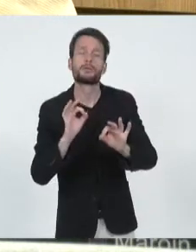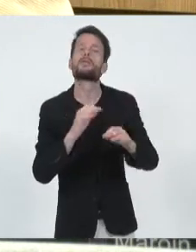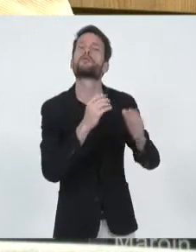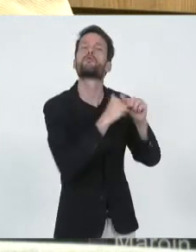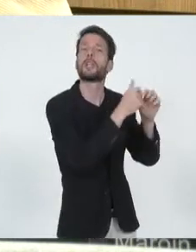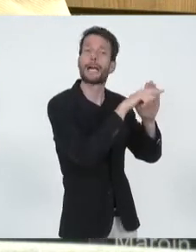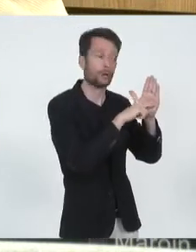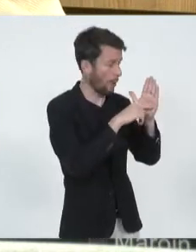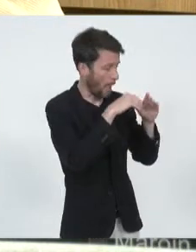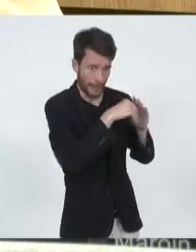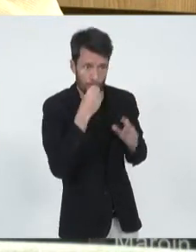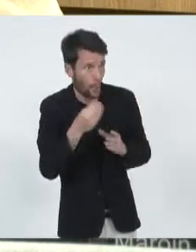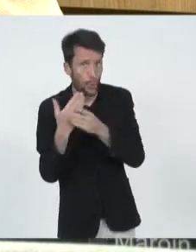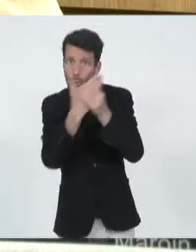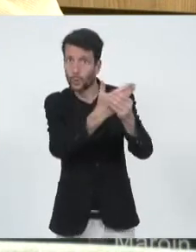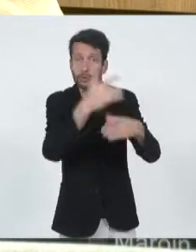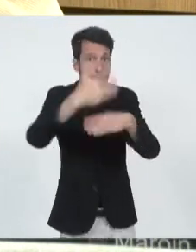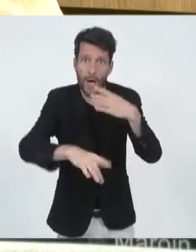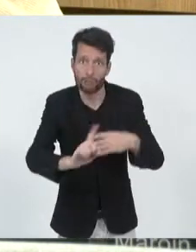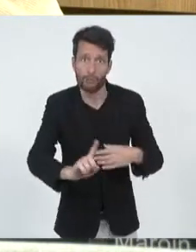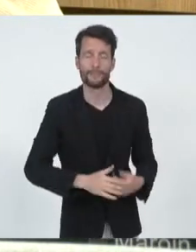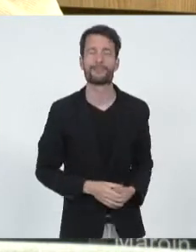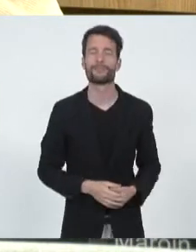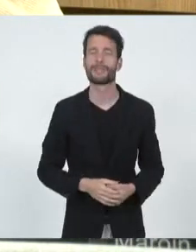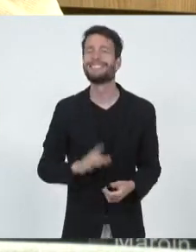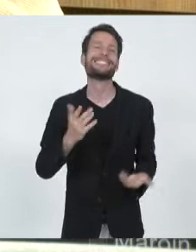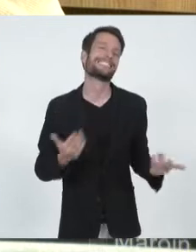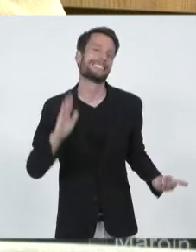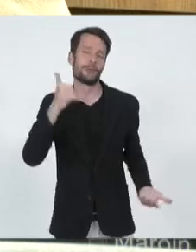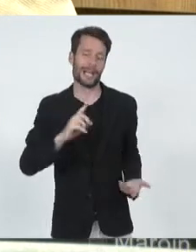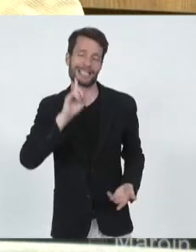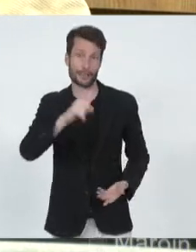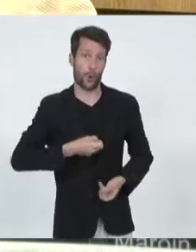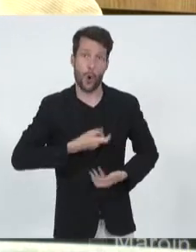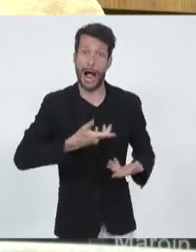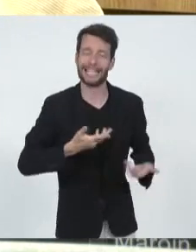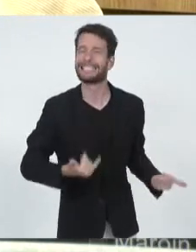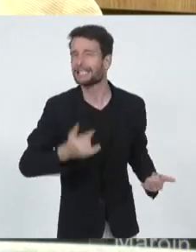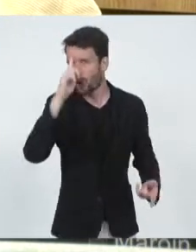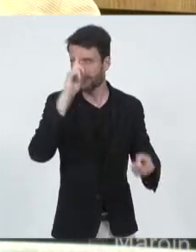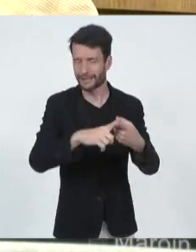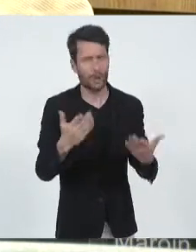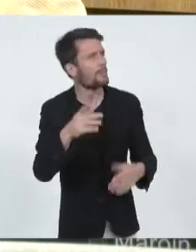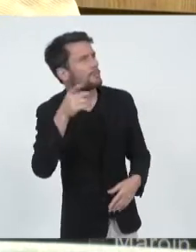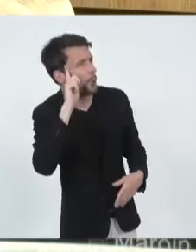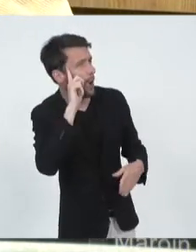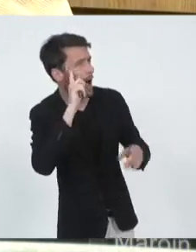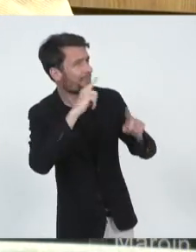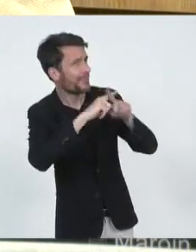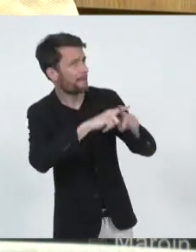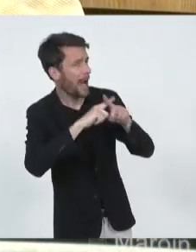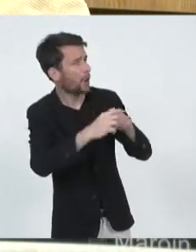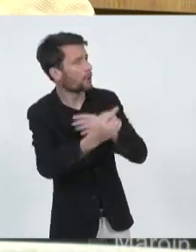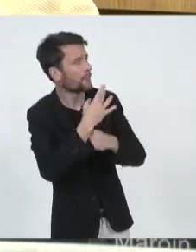Donc, vous avez déjà l'objet de cette question orale, c'était d'abord de vous demander pourquoi ce débat avait été refusé. Et je sais que vous avez